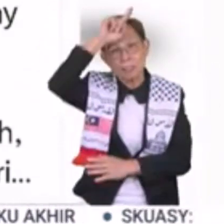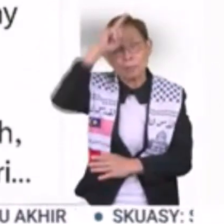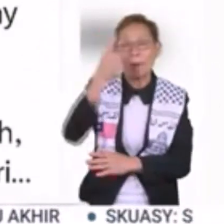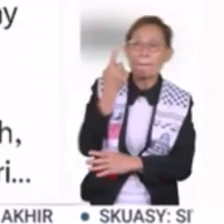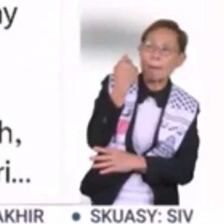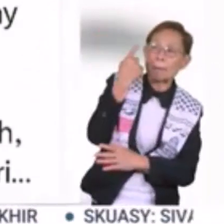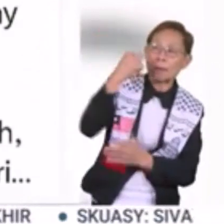ini